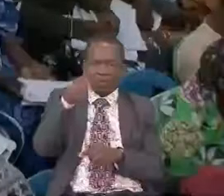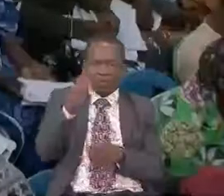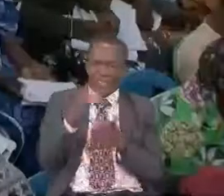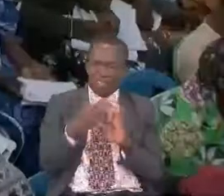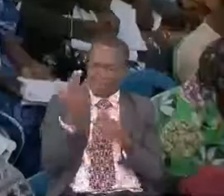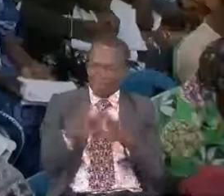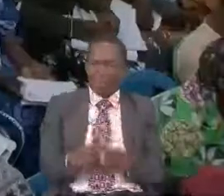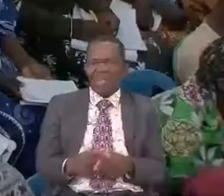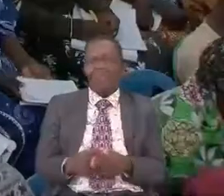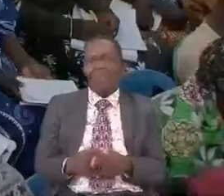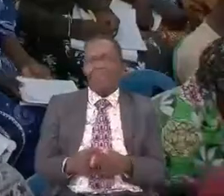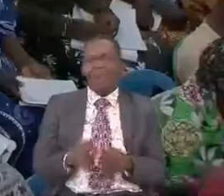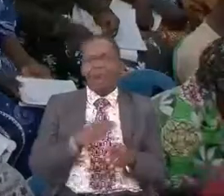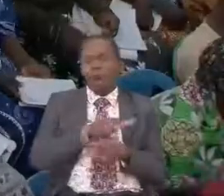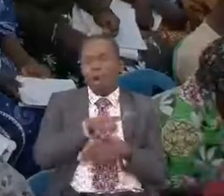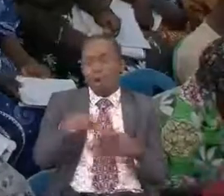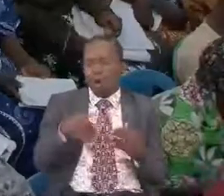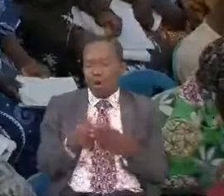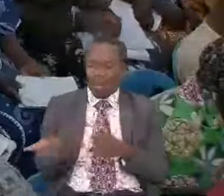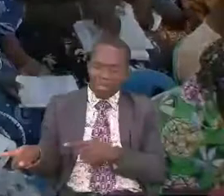tous les jours de ta vie.